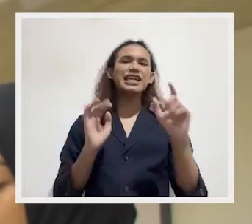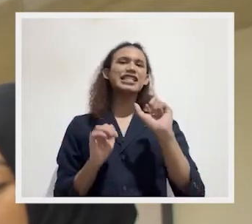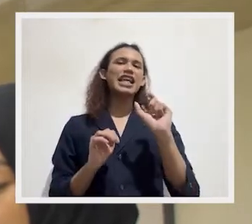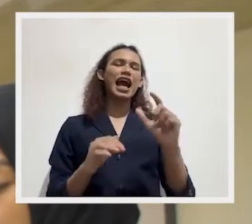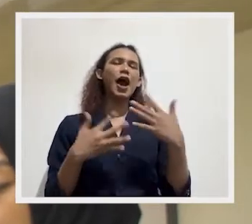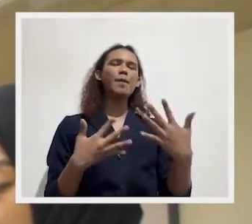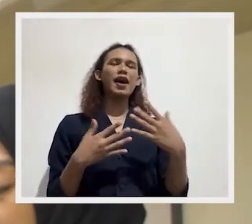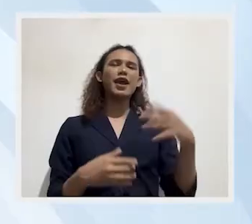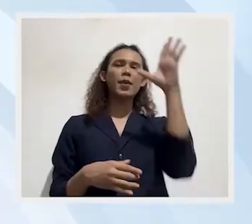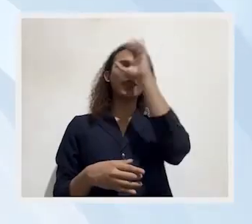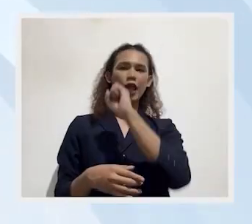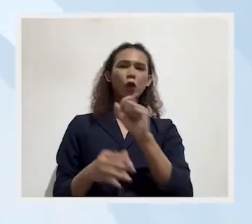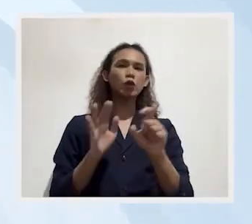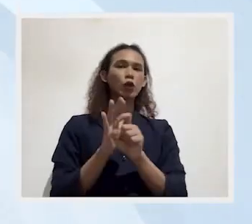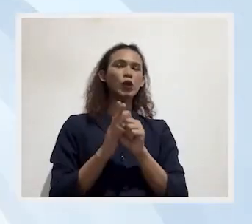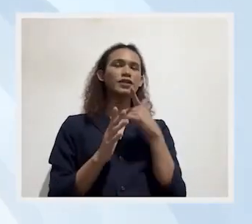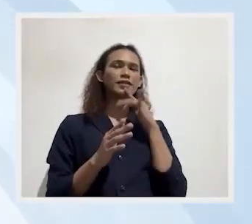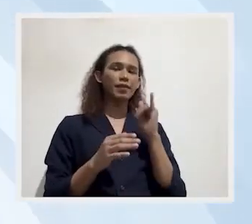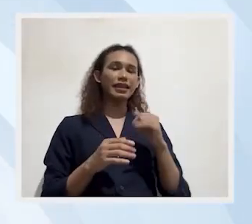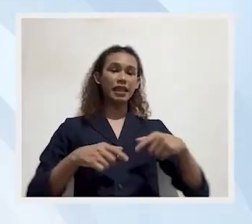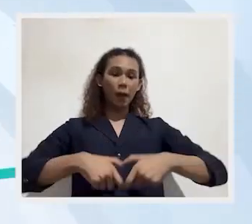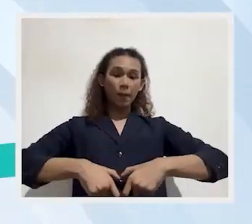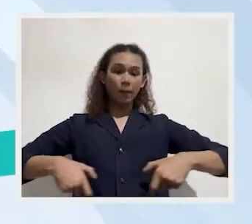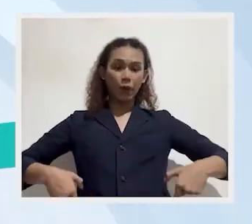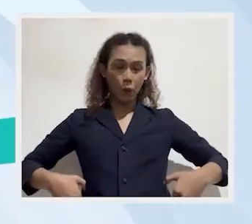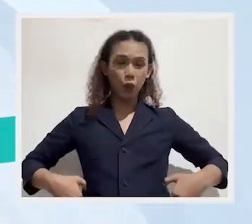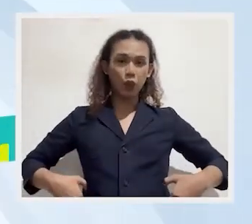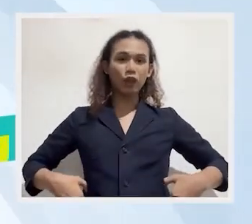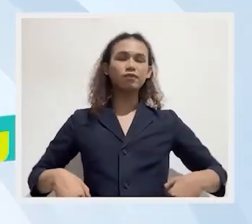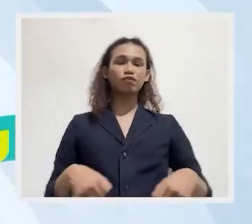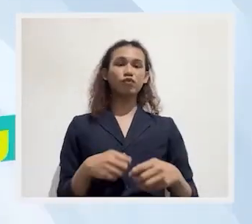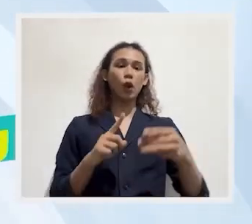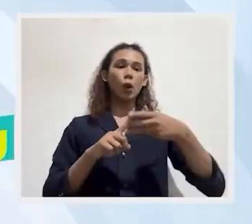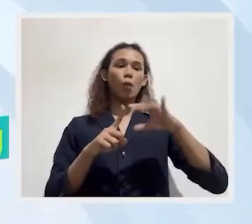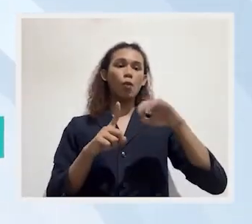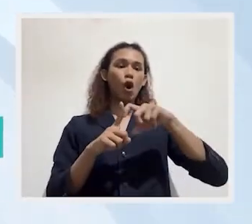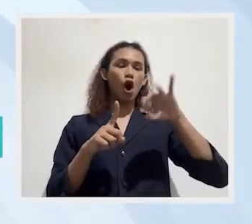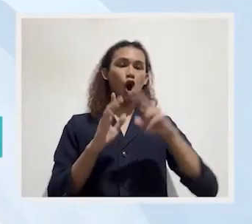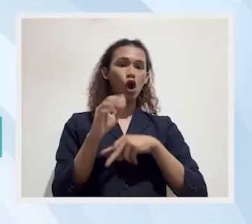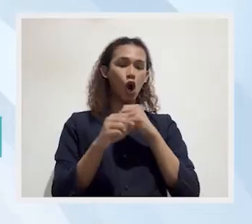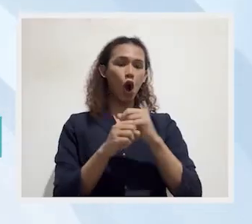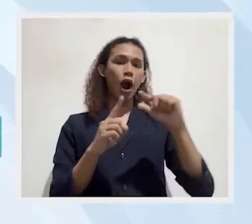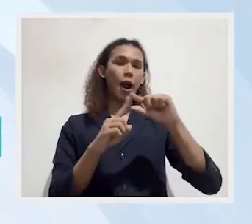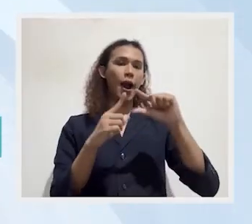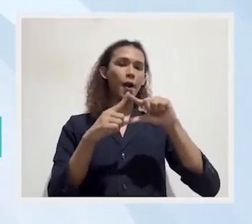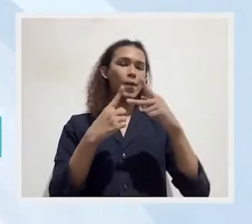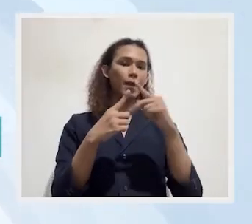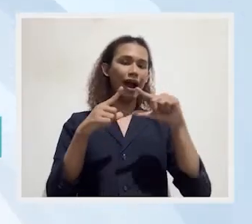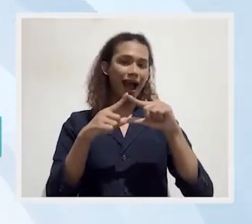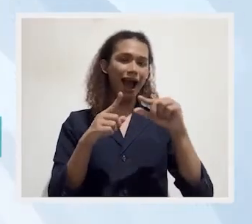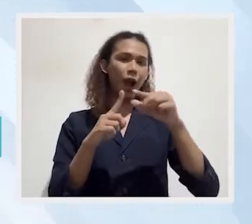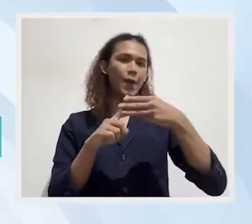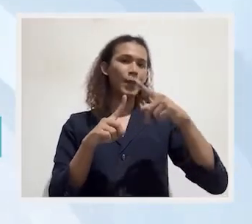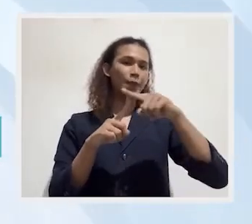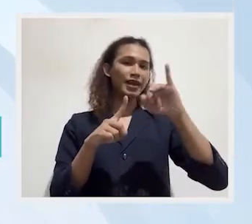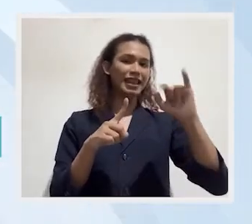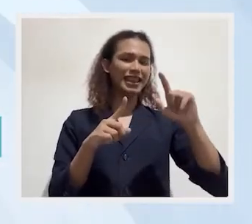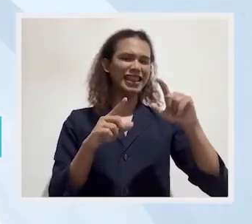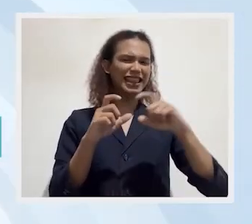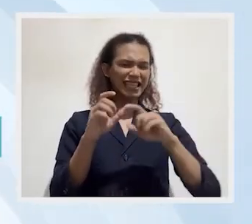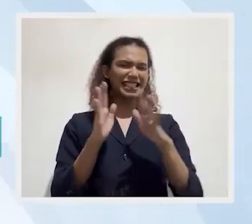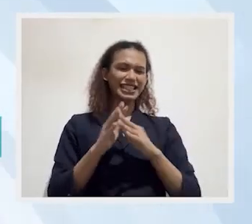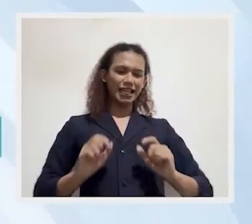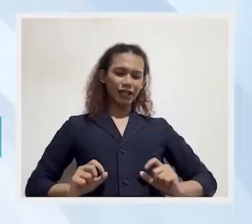diantaranya dapat diketahui dengan pengukuran lingkar perut atau pinggang, lingkar bokong, lingkar paha, lingkar betis, dan tebal